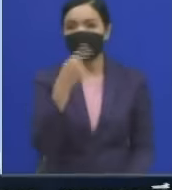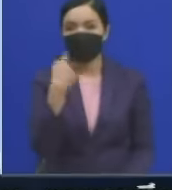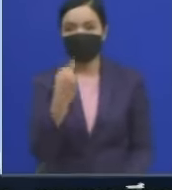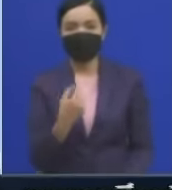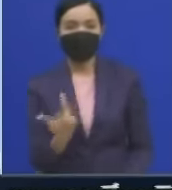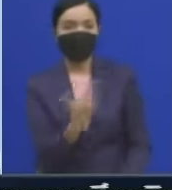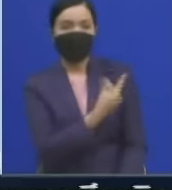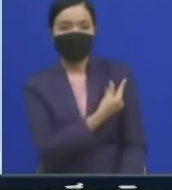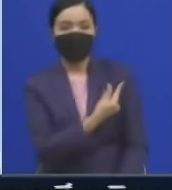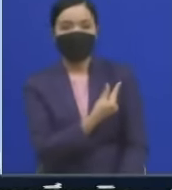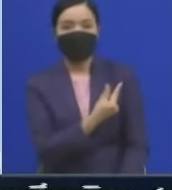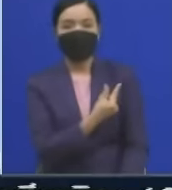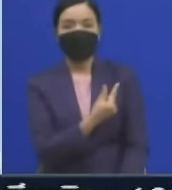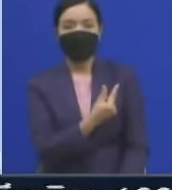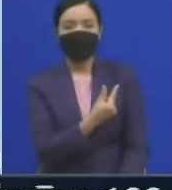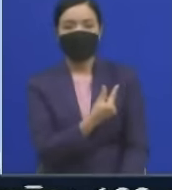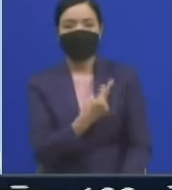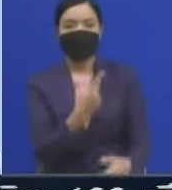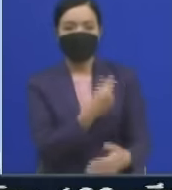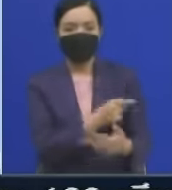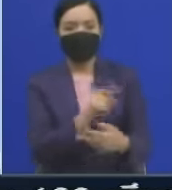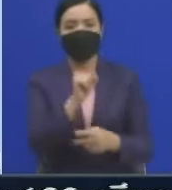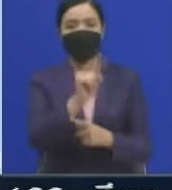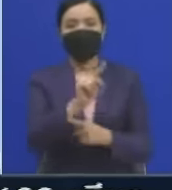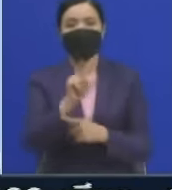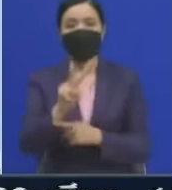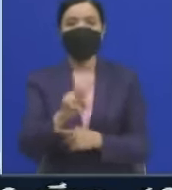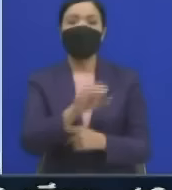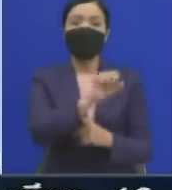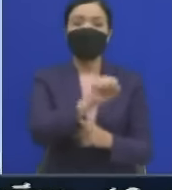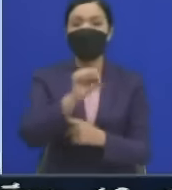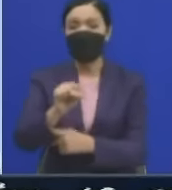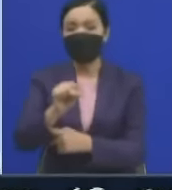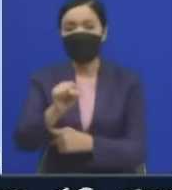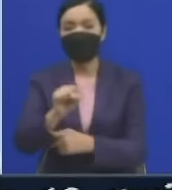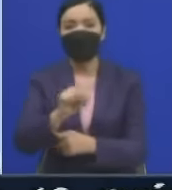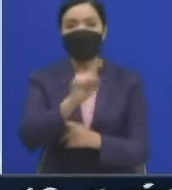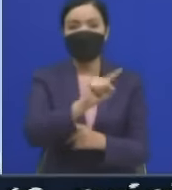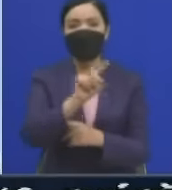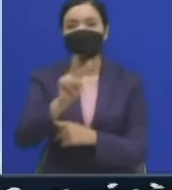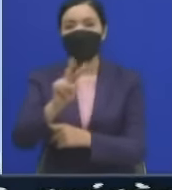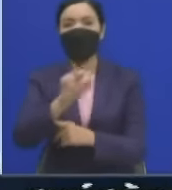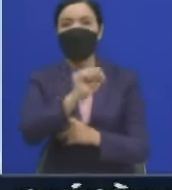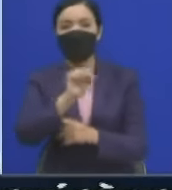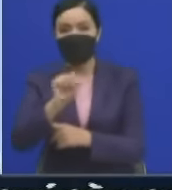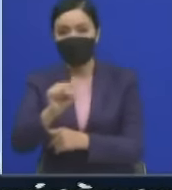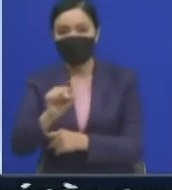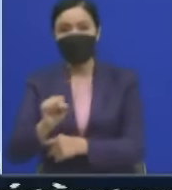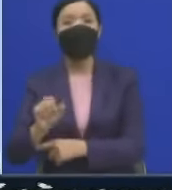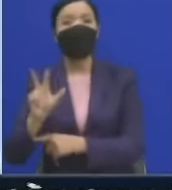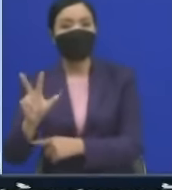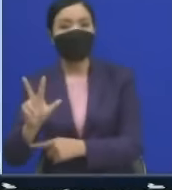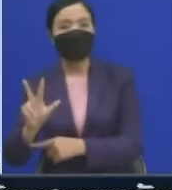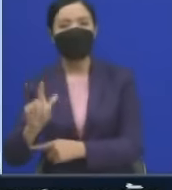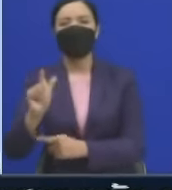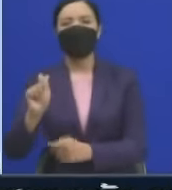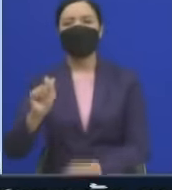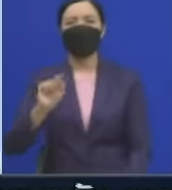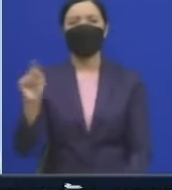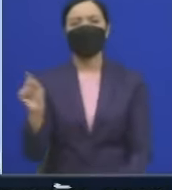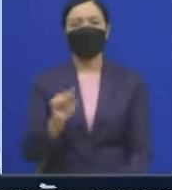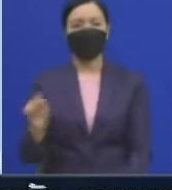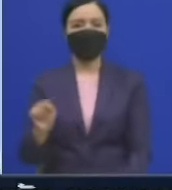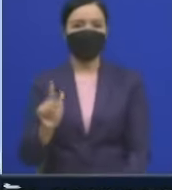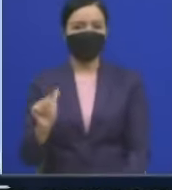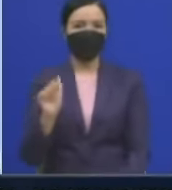ได้รับวัคซีนเชื้อตาย2เข็มก็คือซิโนแวคอ่ะ ค่ะ นะฮะเข็มกระตุ้นจะเป็นแอสตราเซเนกา